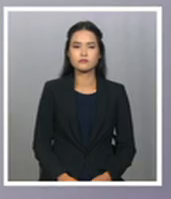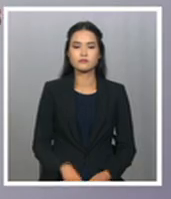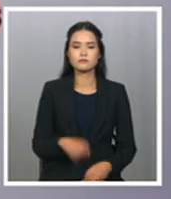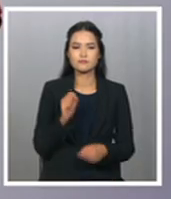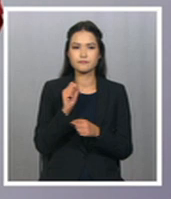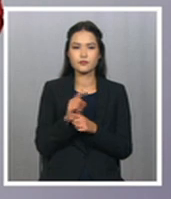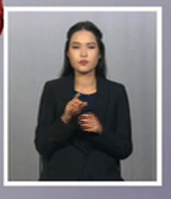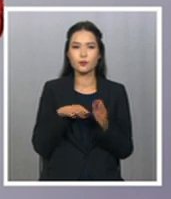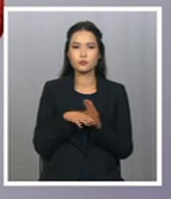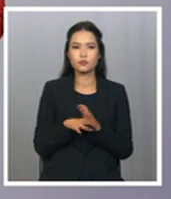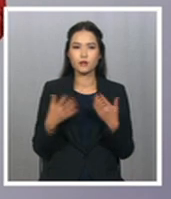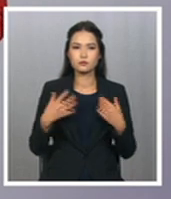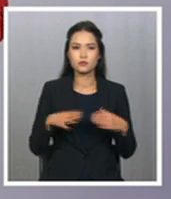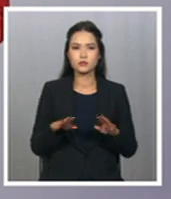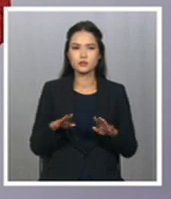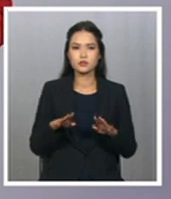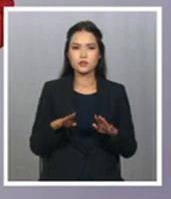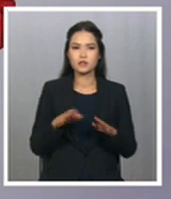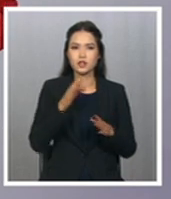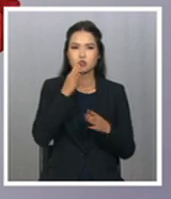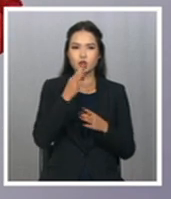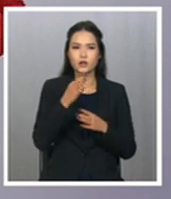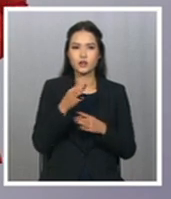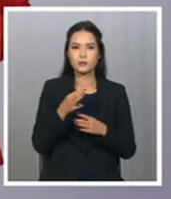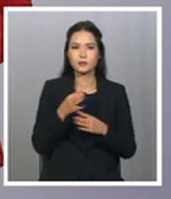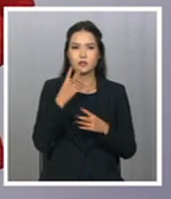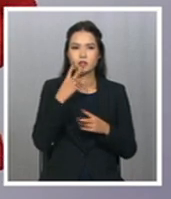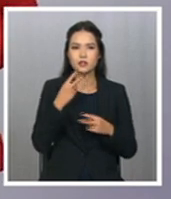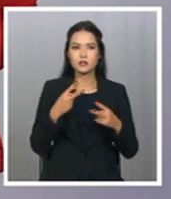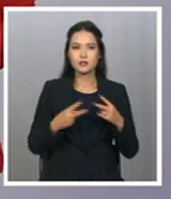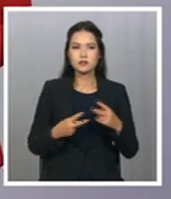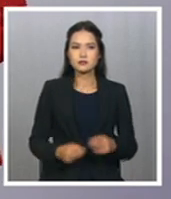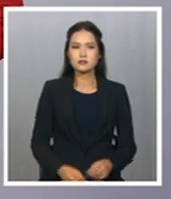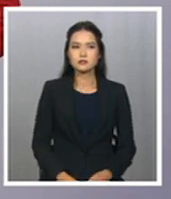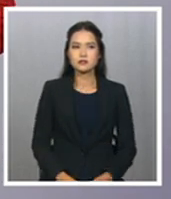Тапсырманы орындап болсаңыздар, жауап нұсқасымен салыстырыңыздар.